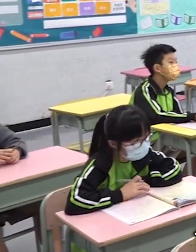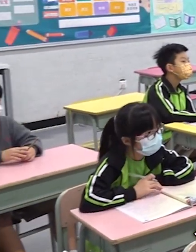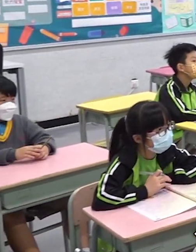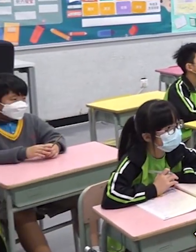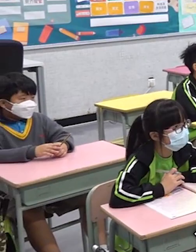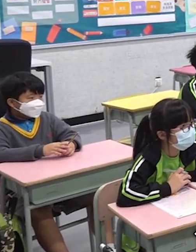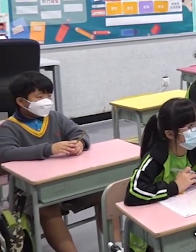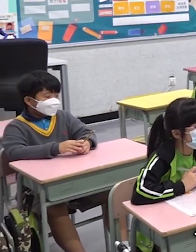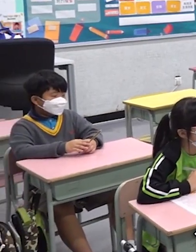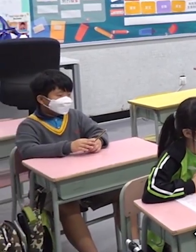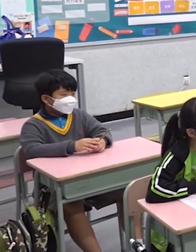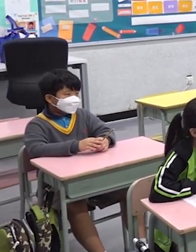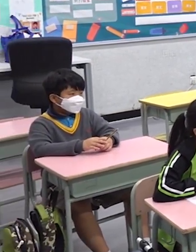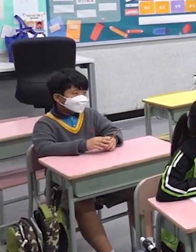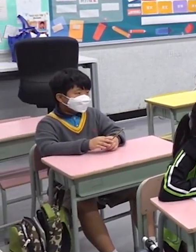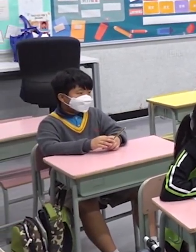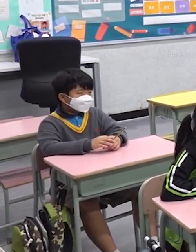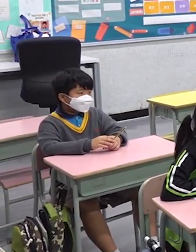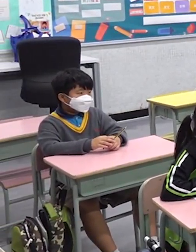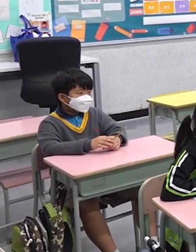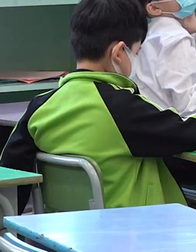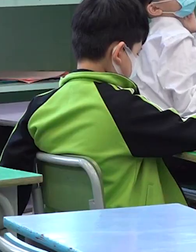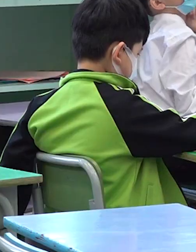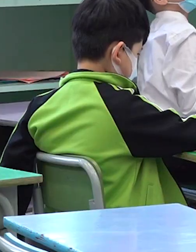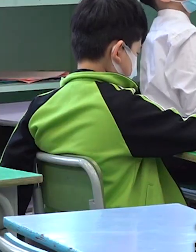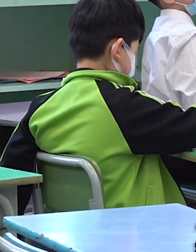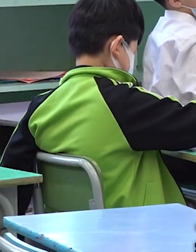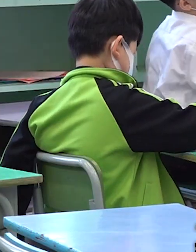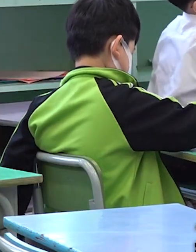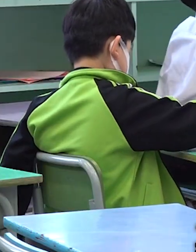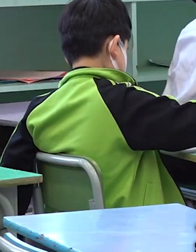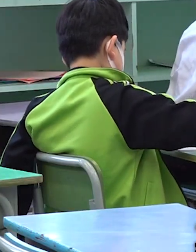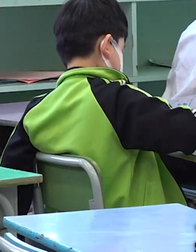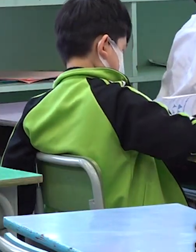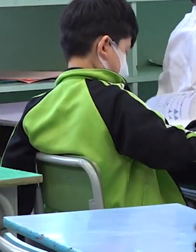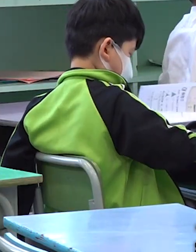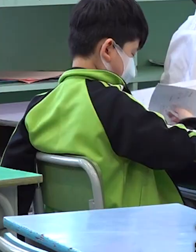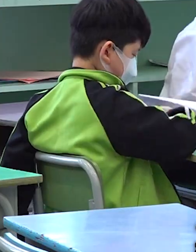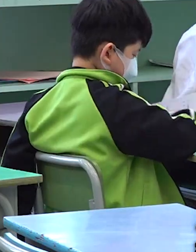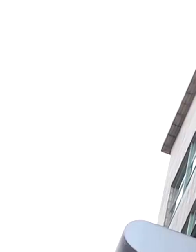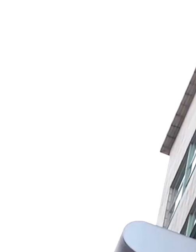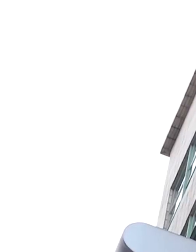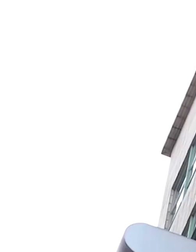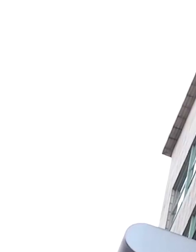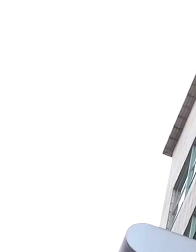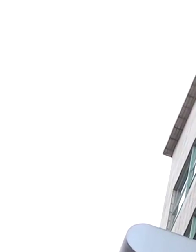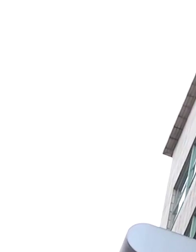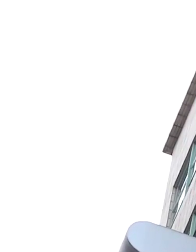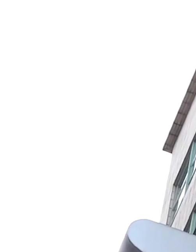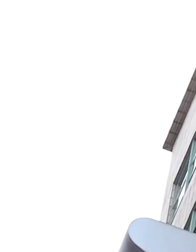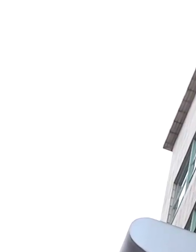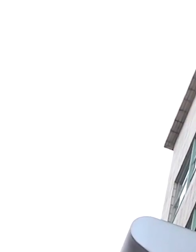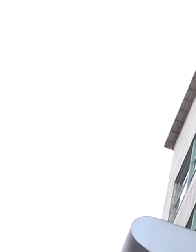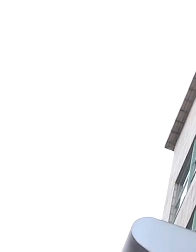生同埋1個老師啦。咁就由7間學校嚟嘅。咁其中一間學校就有2個學生，就係由一個家庭